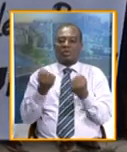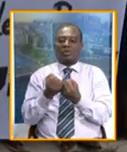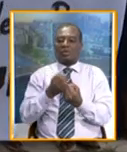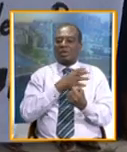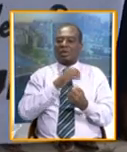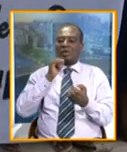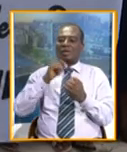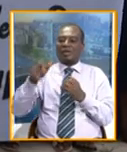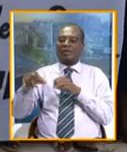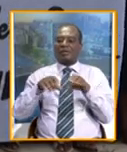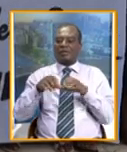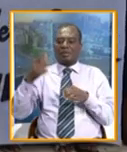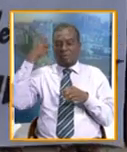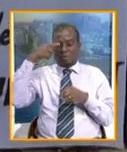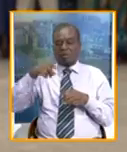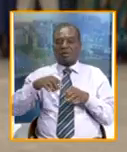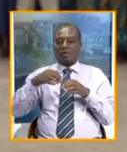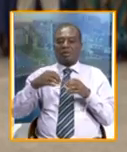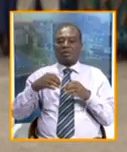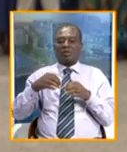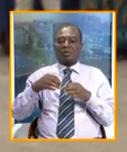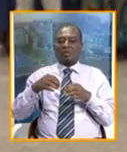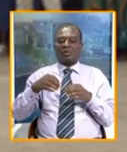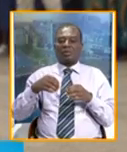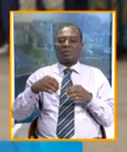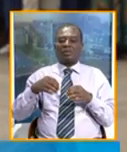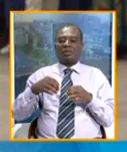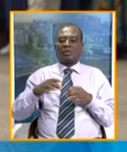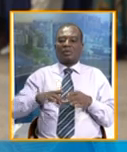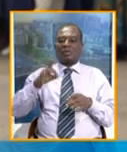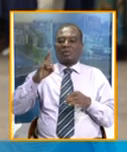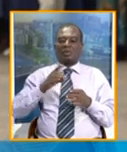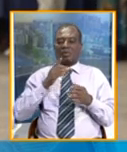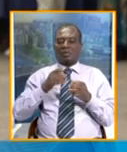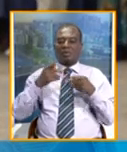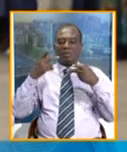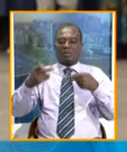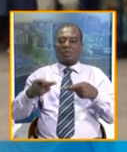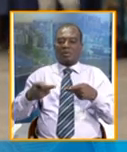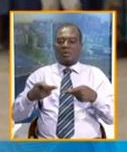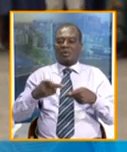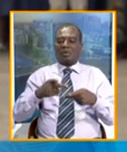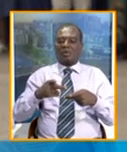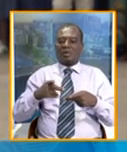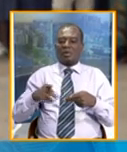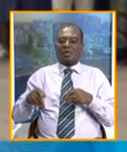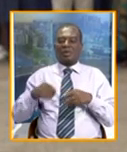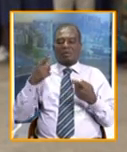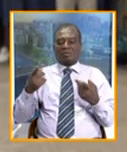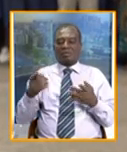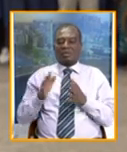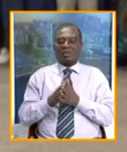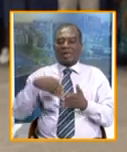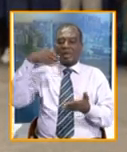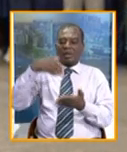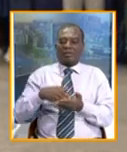posées à l'endroit de la famille éducative de Séguéla. Hélas, l'évidence est bien présente et le fait têtu.